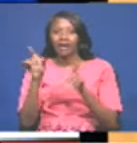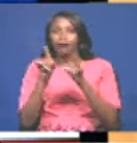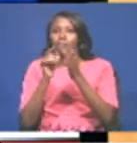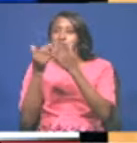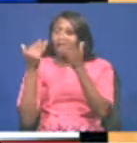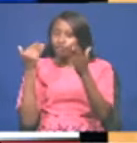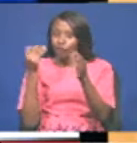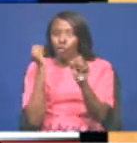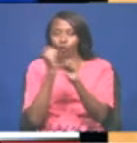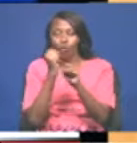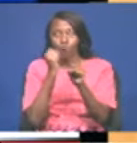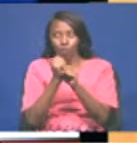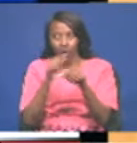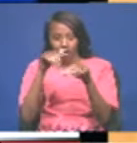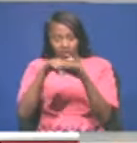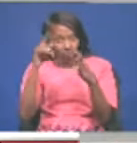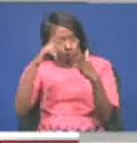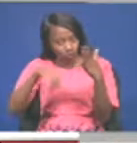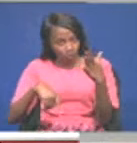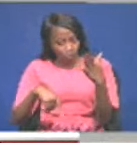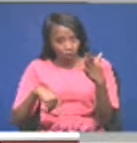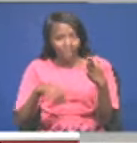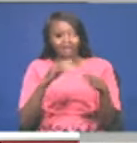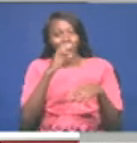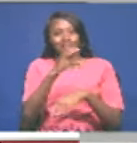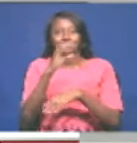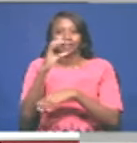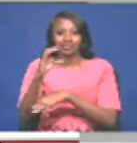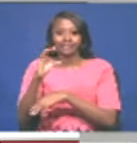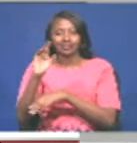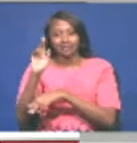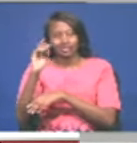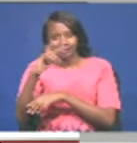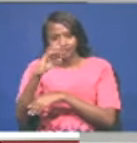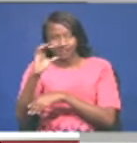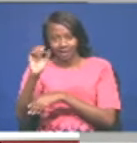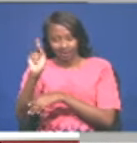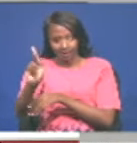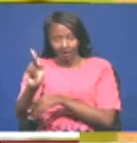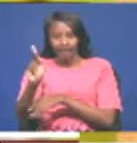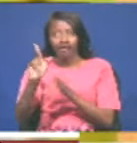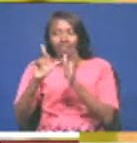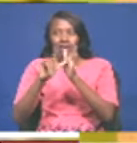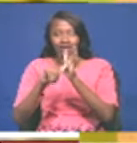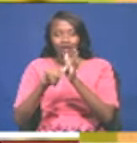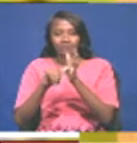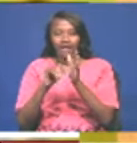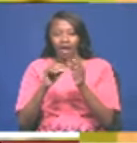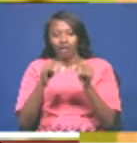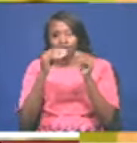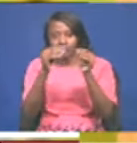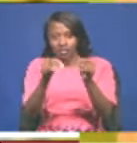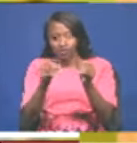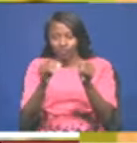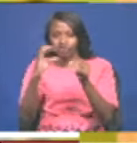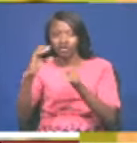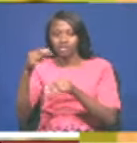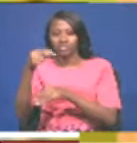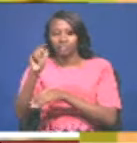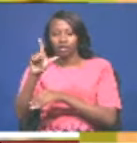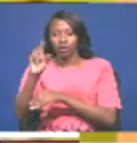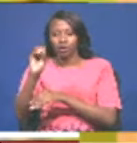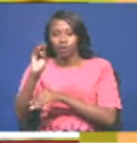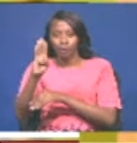kaimu mkurugenzi wa halmashauri ya mawasiliano kabla ya kumpisha Ezra Chiloba. Davis Chirchir, mwandani wa William